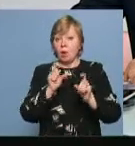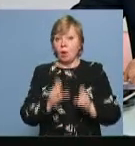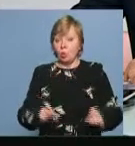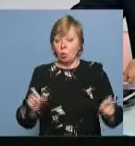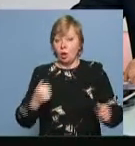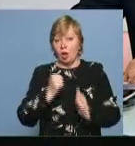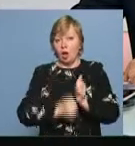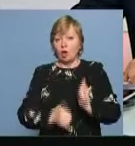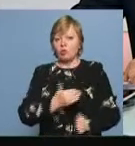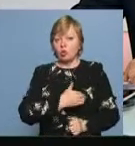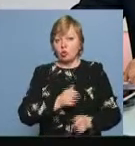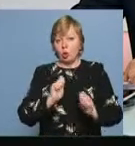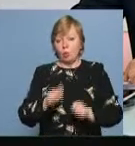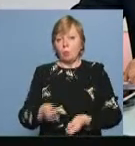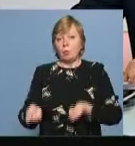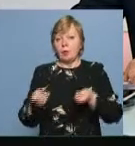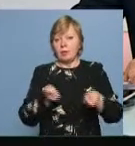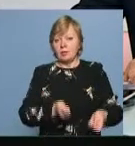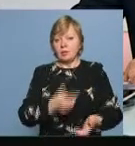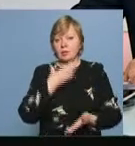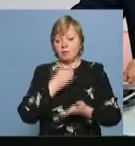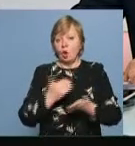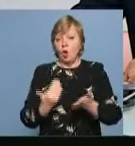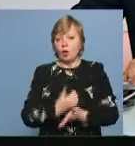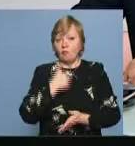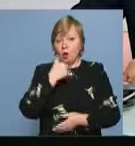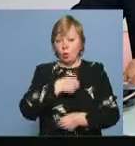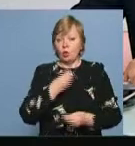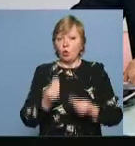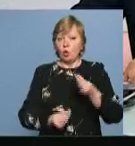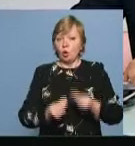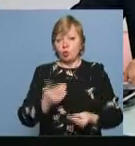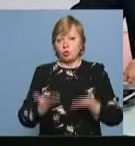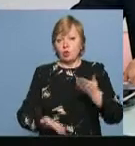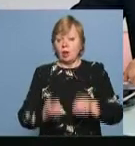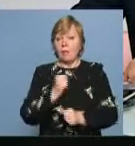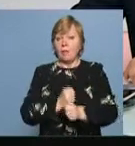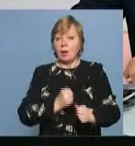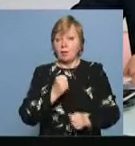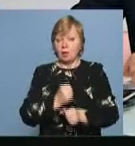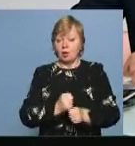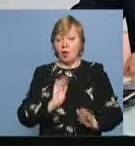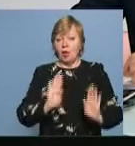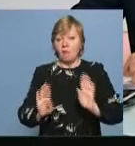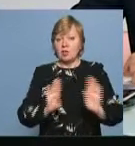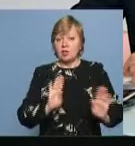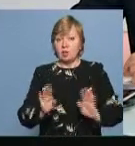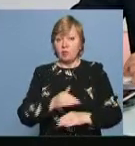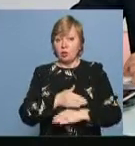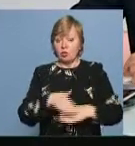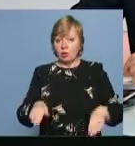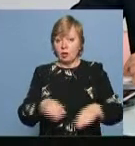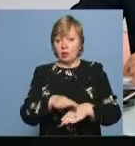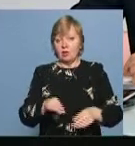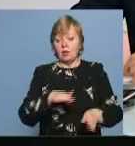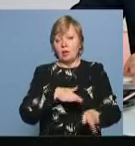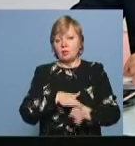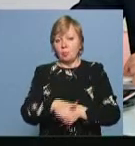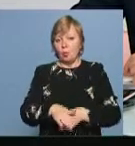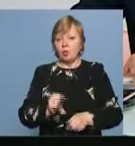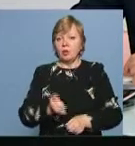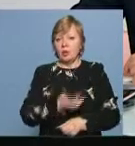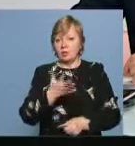мог принести свою новогоднюю игрушку или поделку. Выставочные ряды заполнились за несколько дней. Чем, расскажет Анна